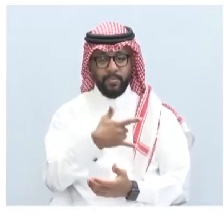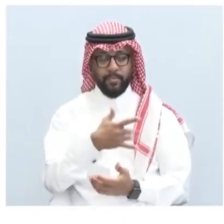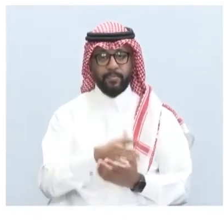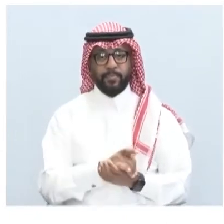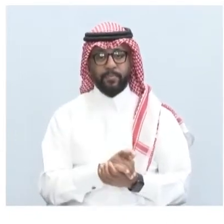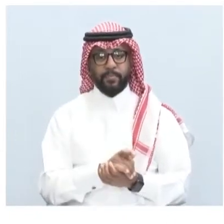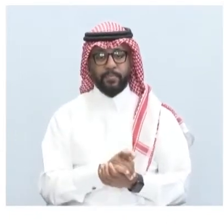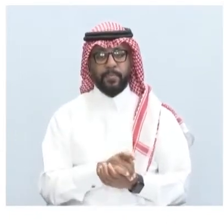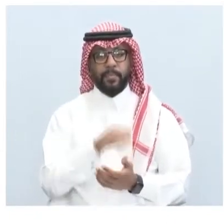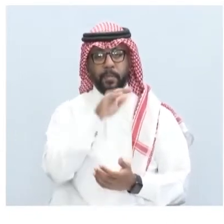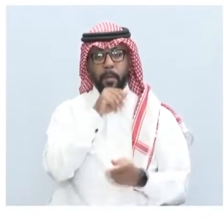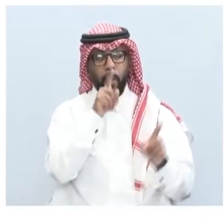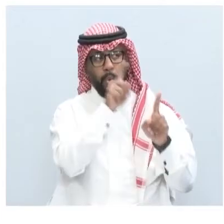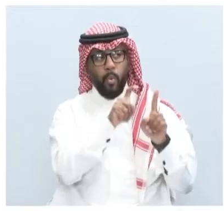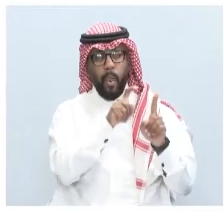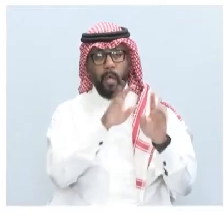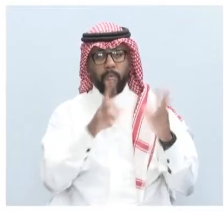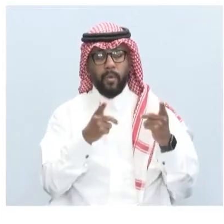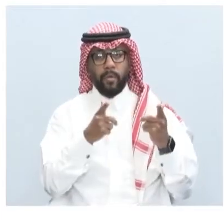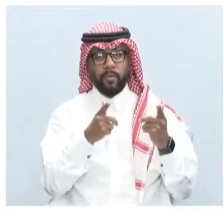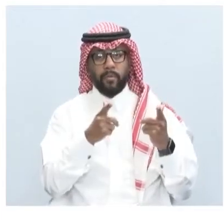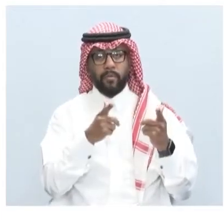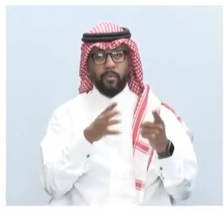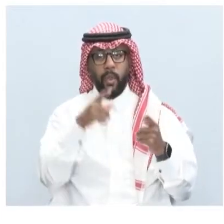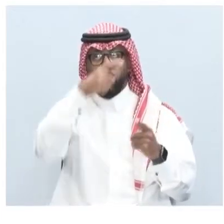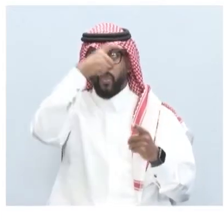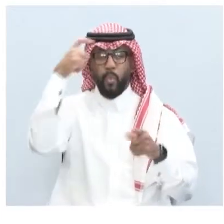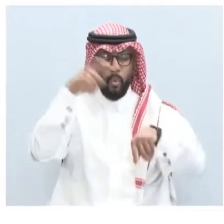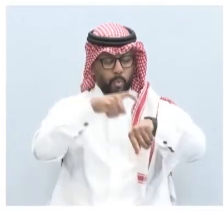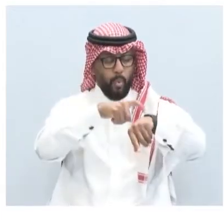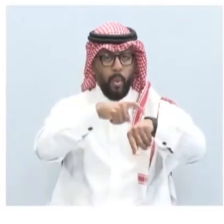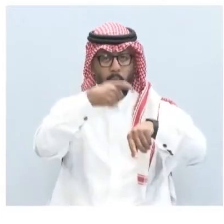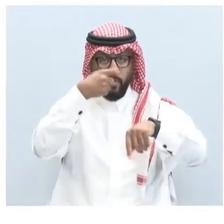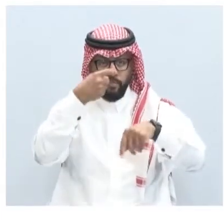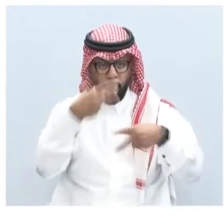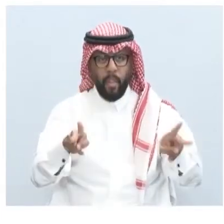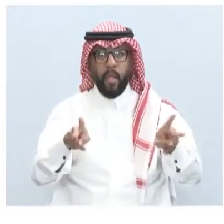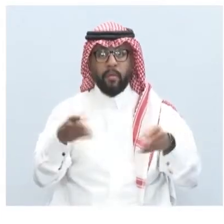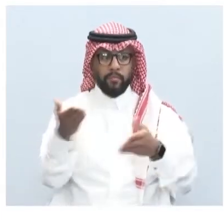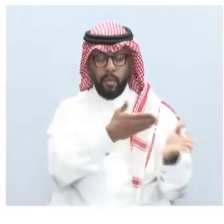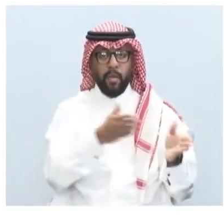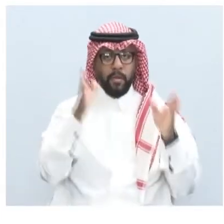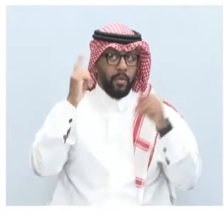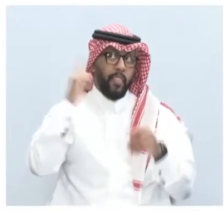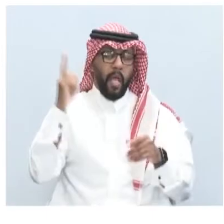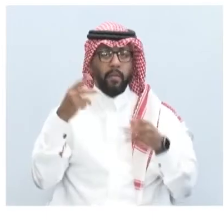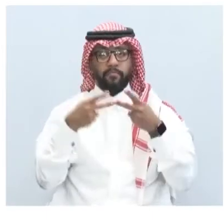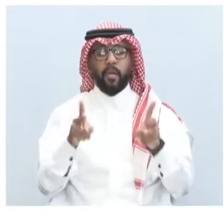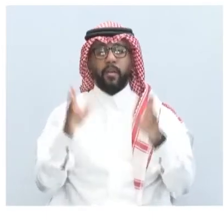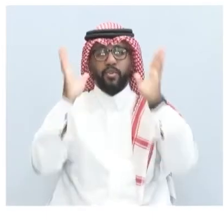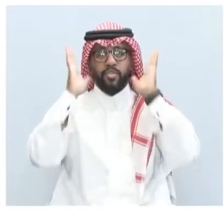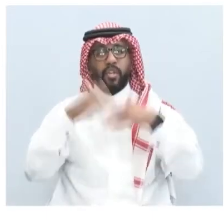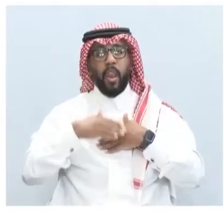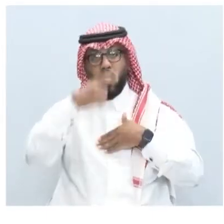بما وقفت يا ابي لقد دخل وقت الظهر وعلينا ان نؤخر الصلاه سنصلي